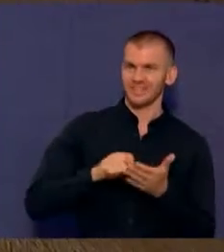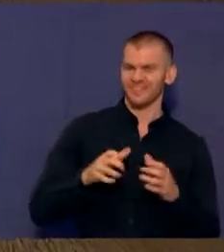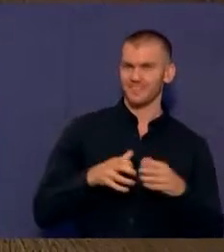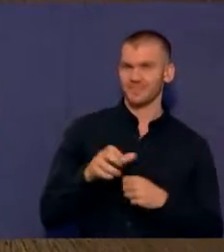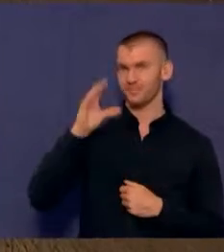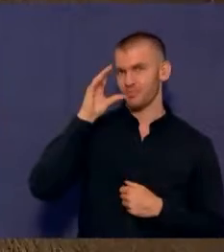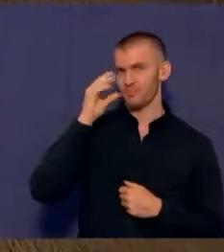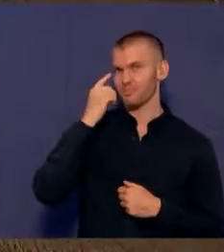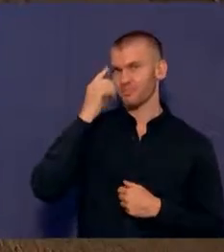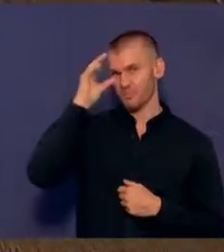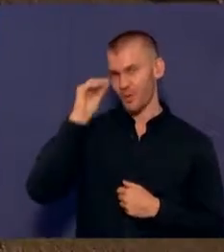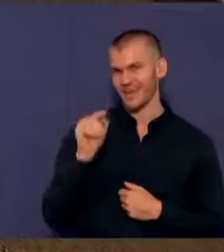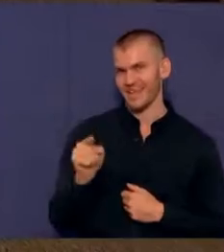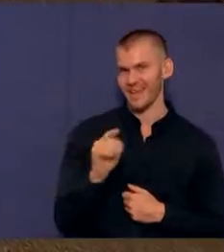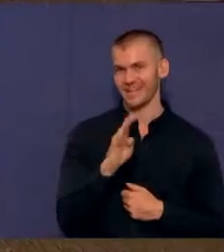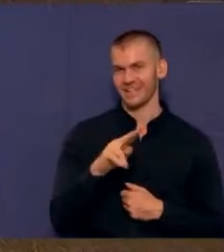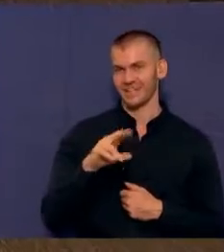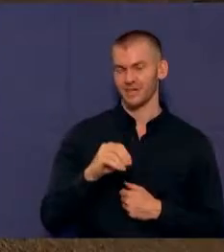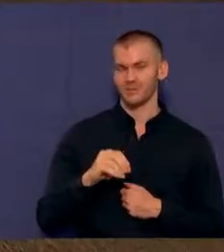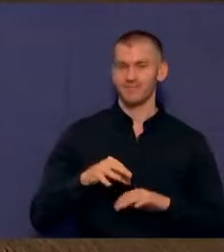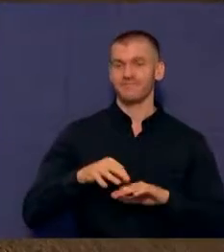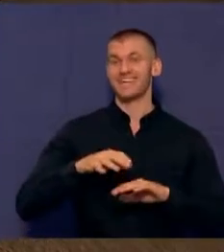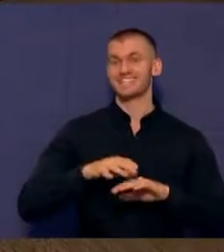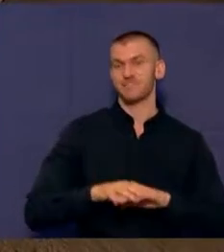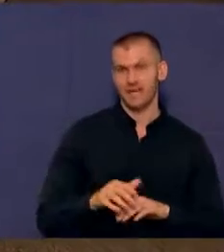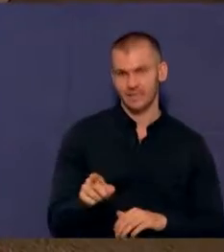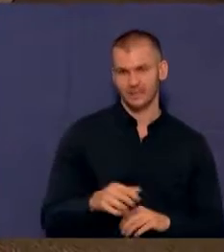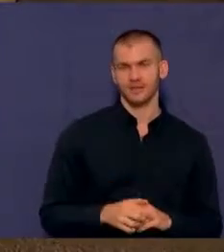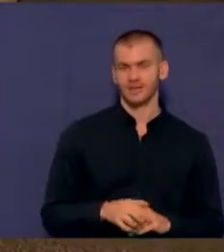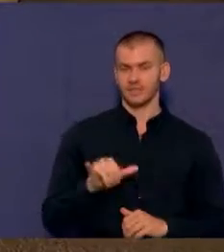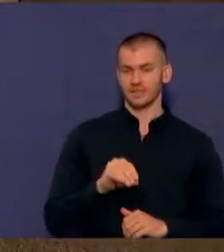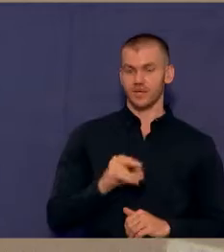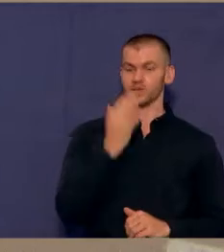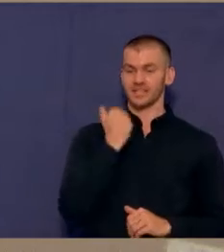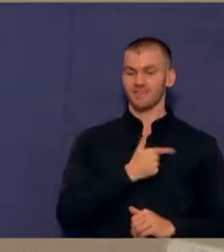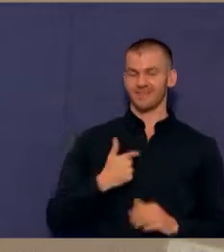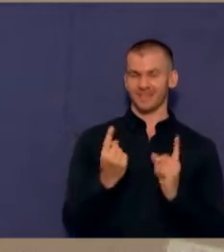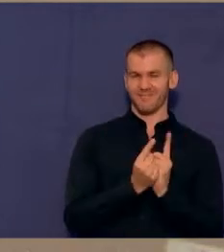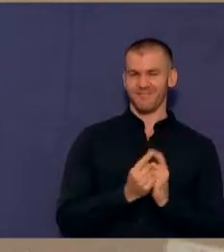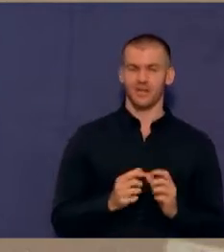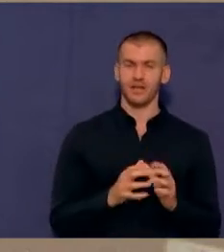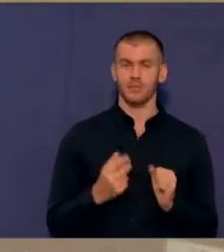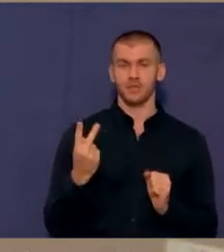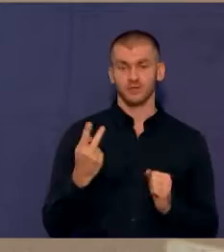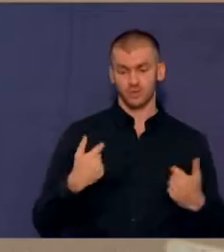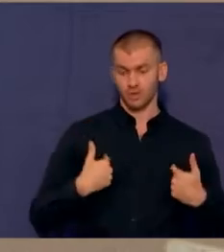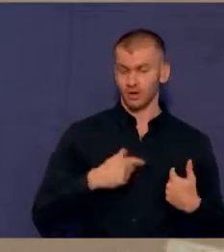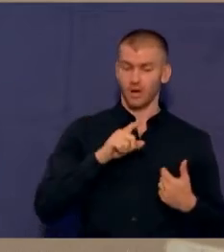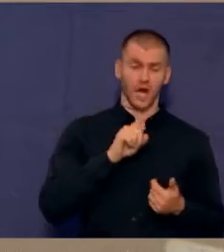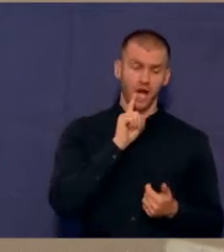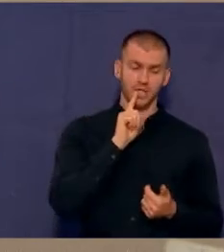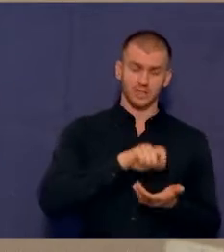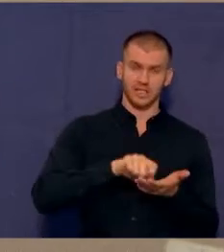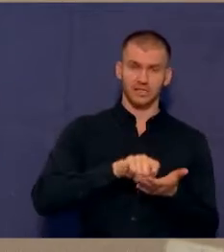borta. Dino. Min festman faktiskt. Sen, ja, 10 år tillbaka. Men annars har jag ju alltid skrivit. Jag började